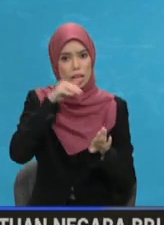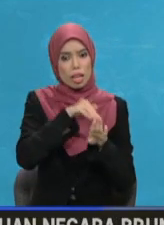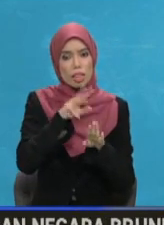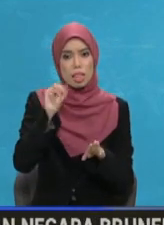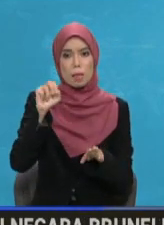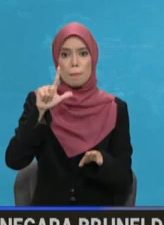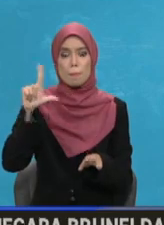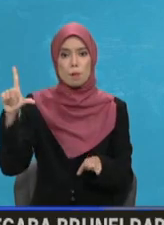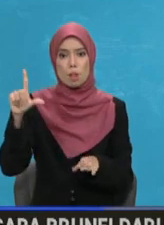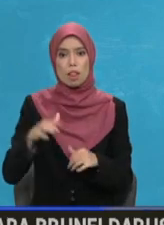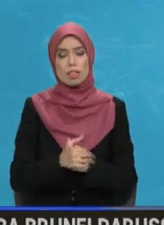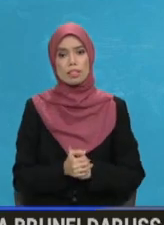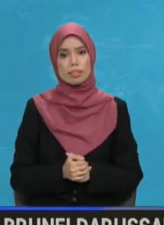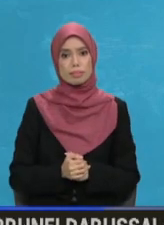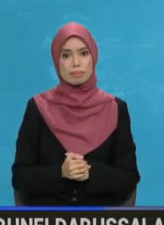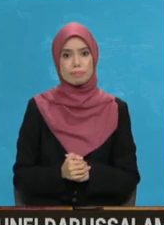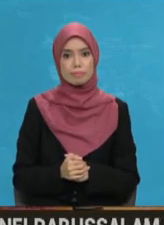the mall Gadong